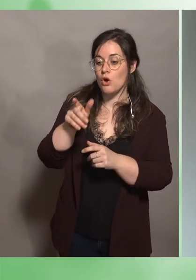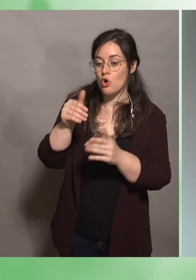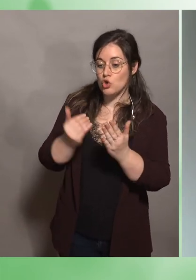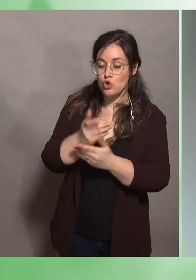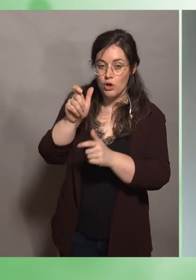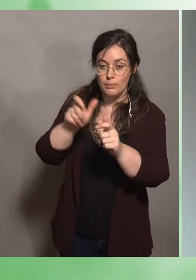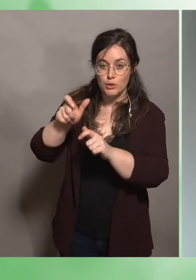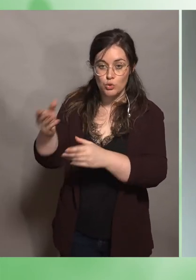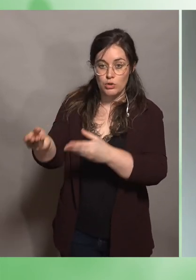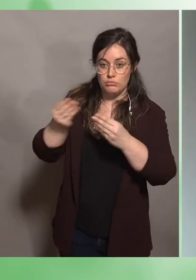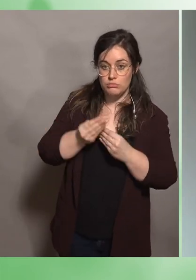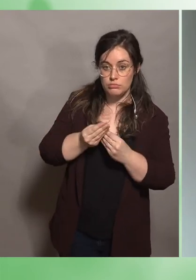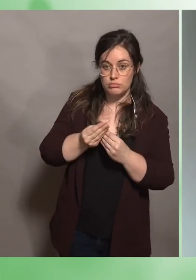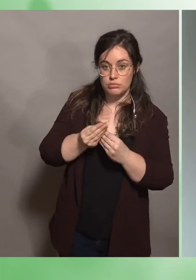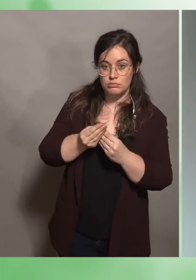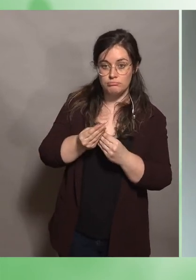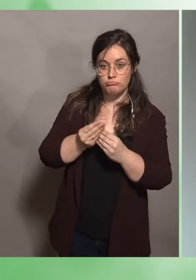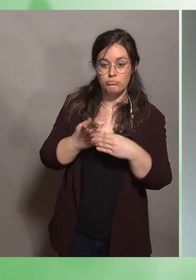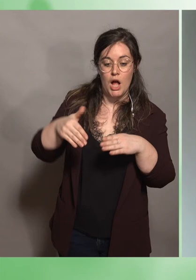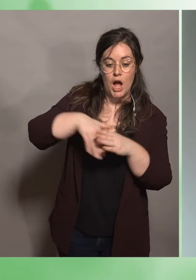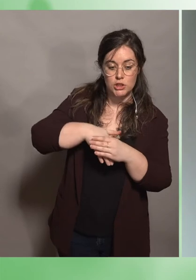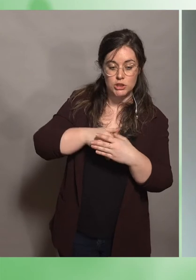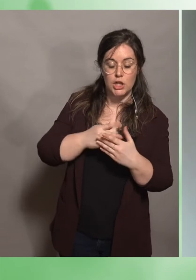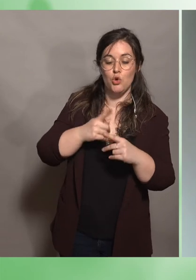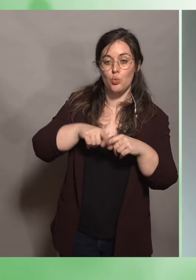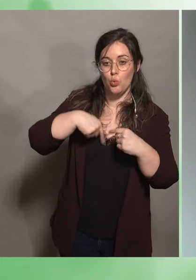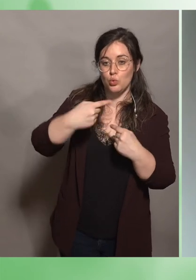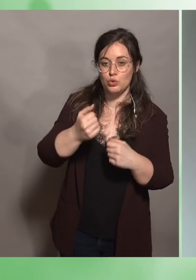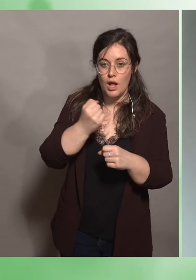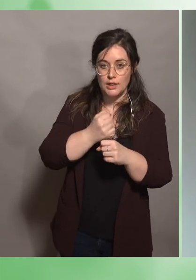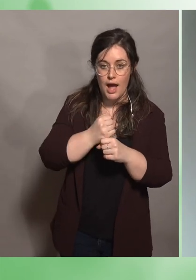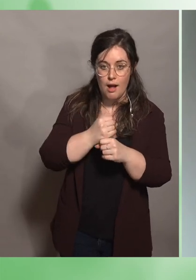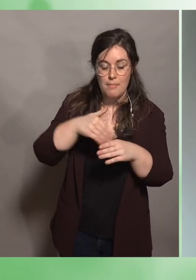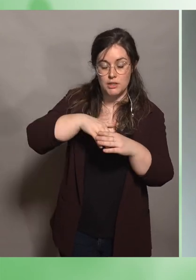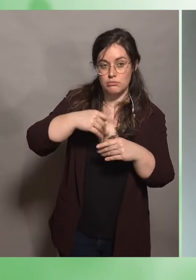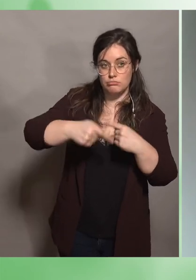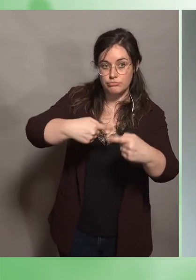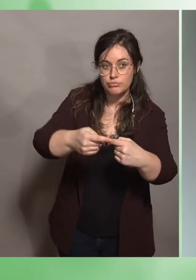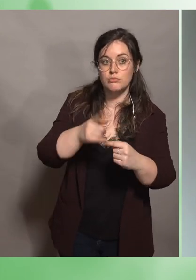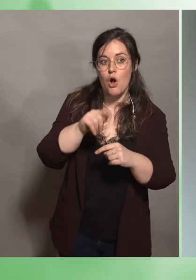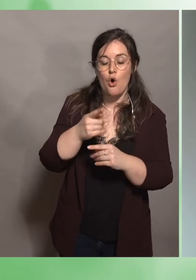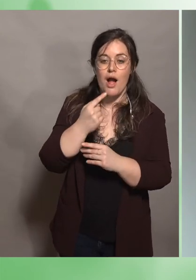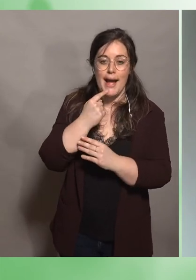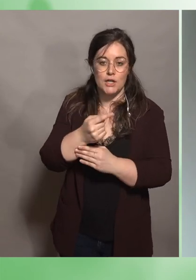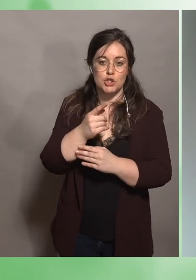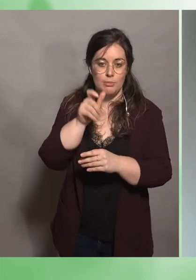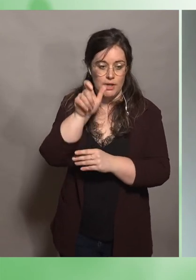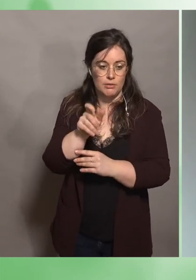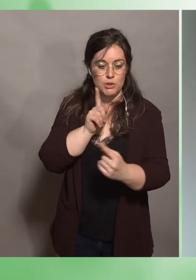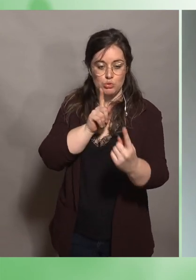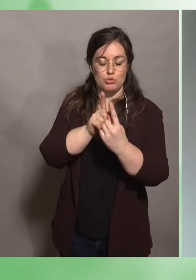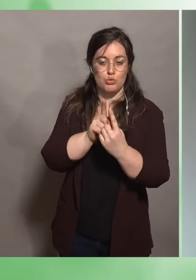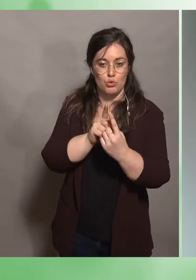auch im Onboarding und dann im laufenden Arbeitsverhältnis hier wirklich Ansprechperson zu sein, wenn es auch